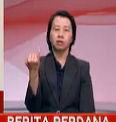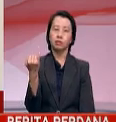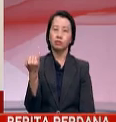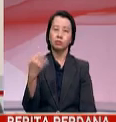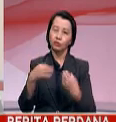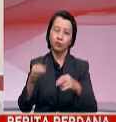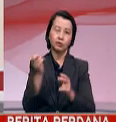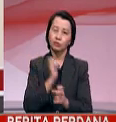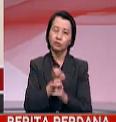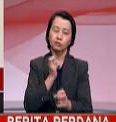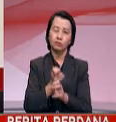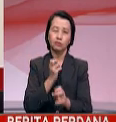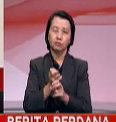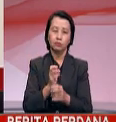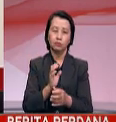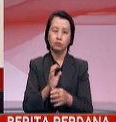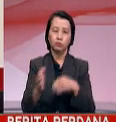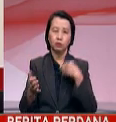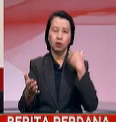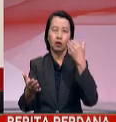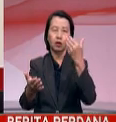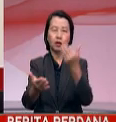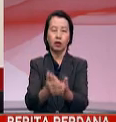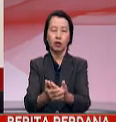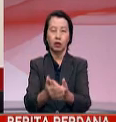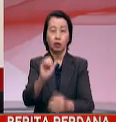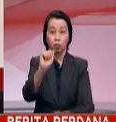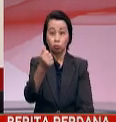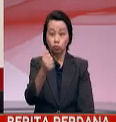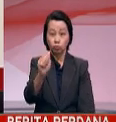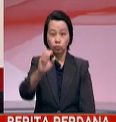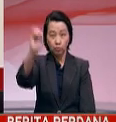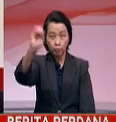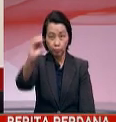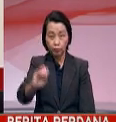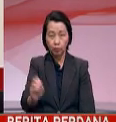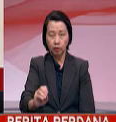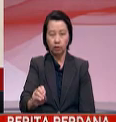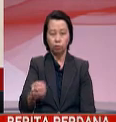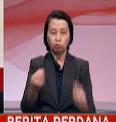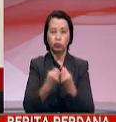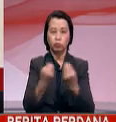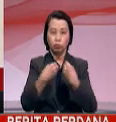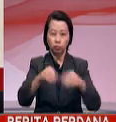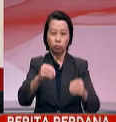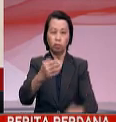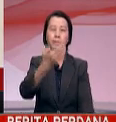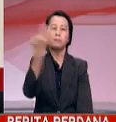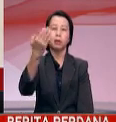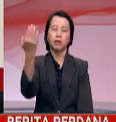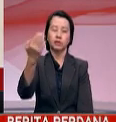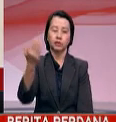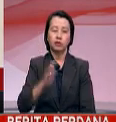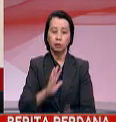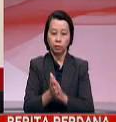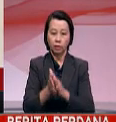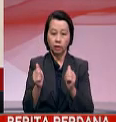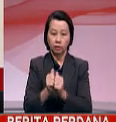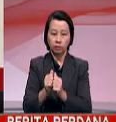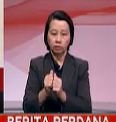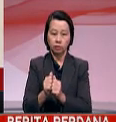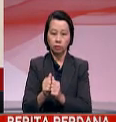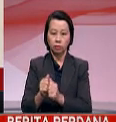merosot, turun sehingga 10% daripada jumlah jualan biasa. Jadi dengan